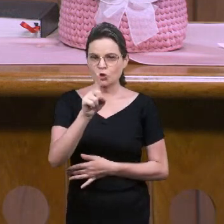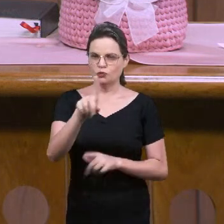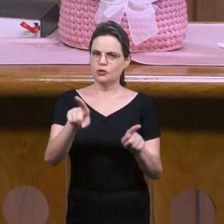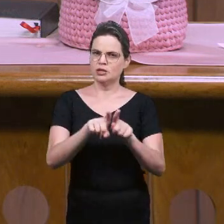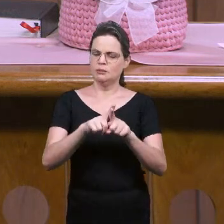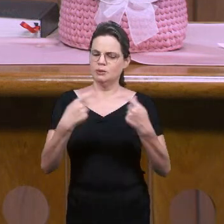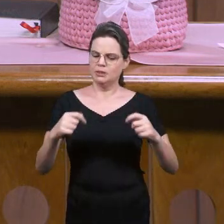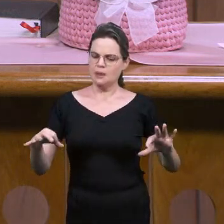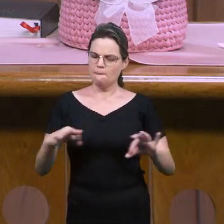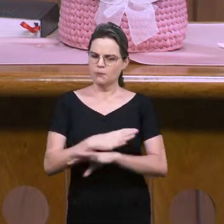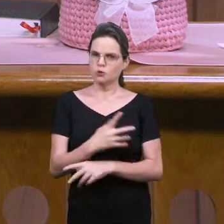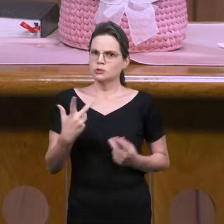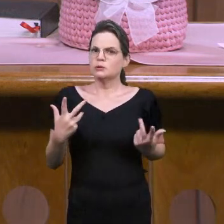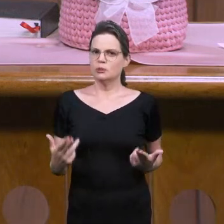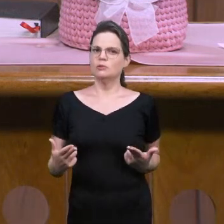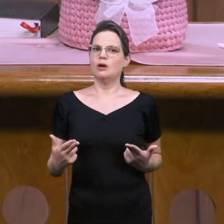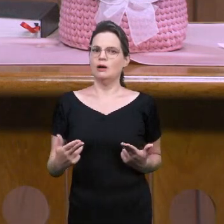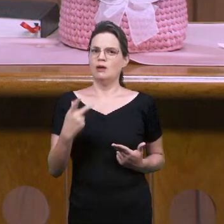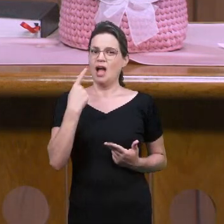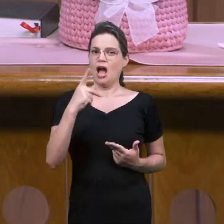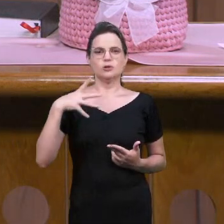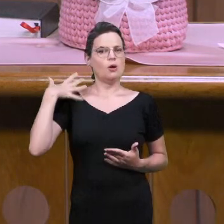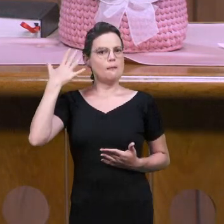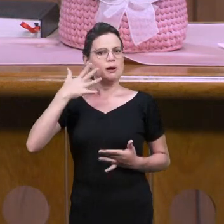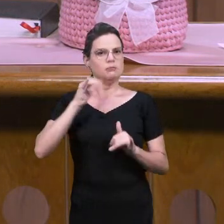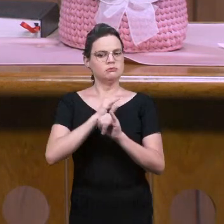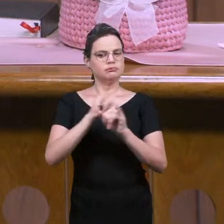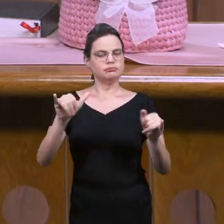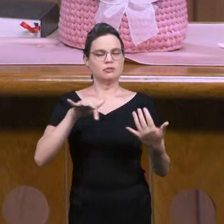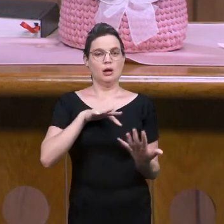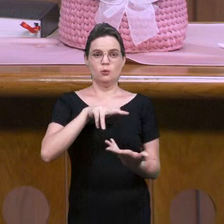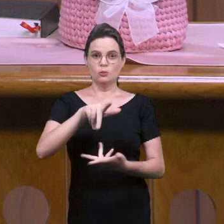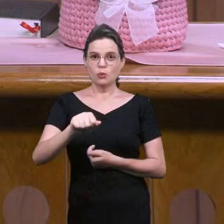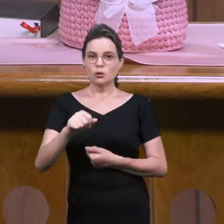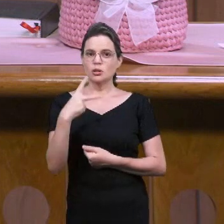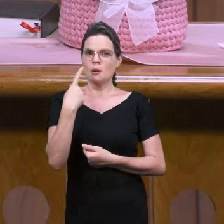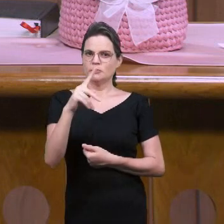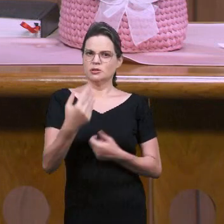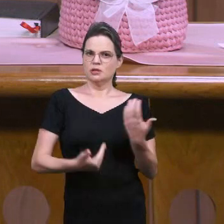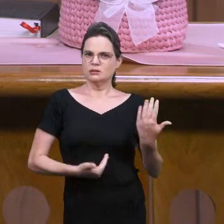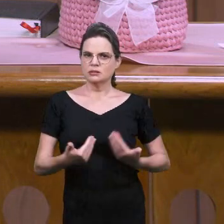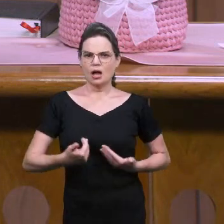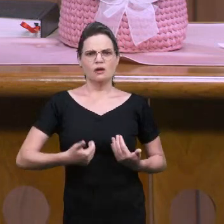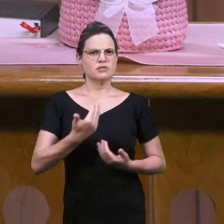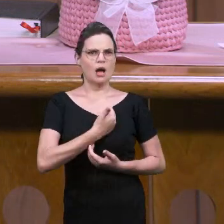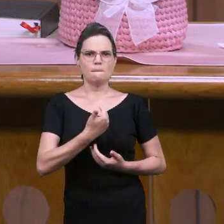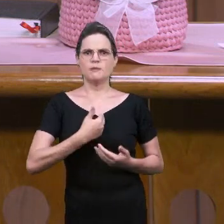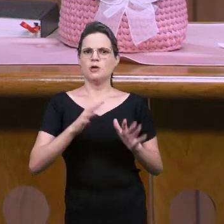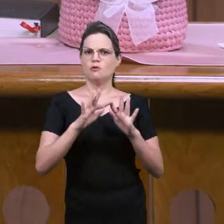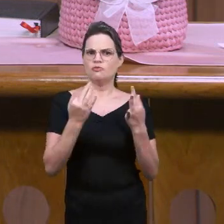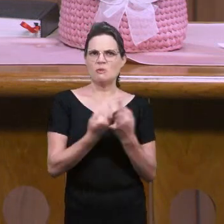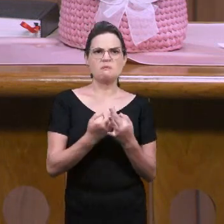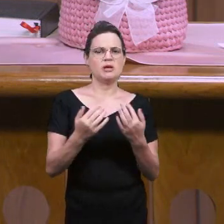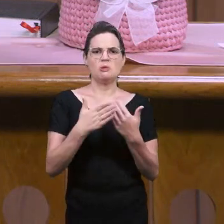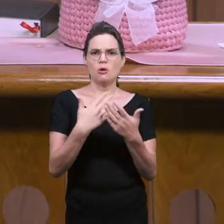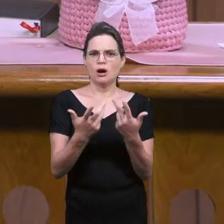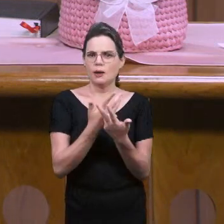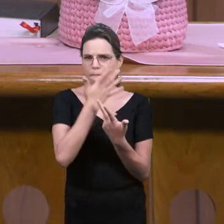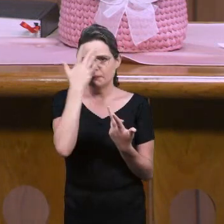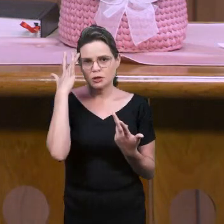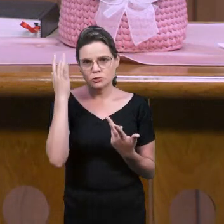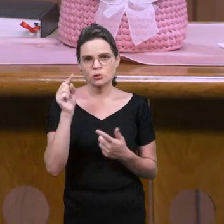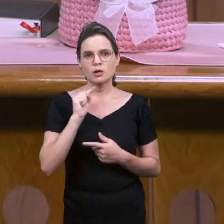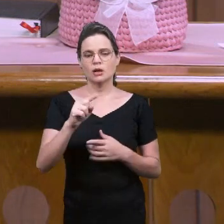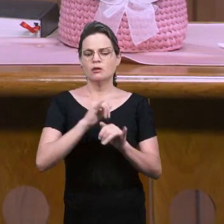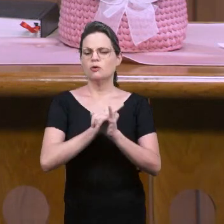moment. Vous devez être prêt. Et votre message, ce que vous devez dire au monde, à vos frères, vos amis, vos parents, les